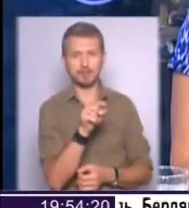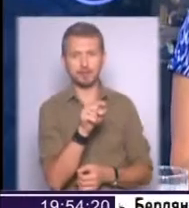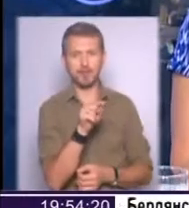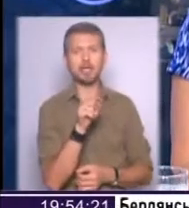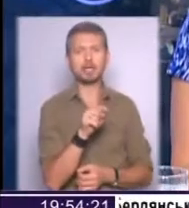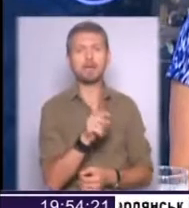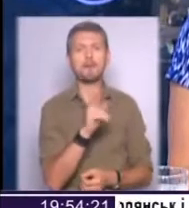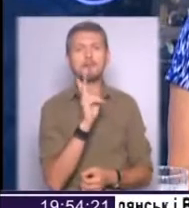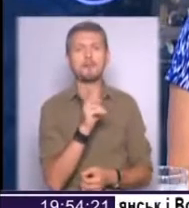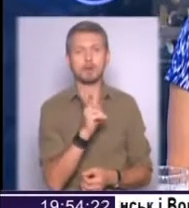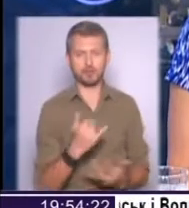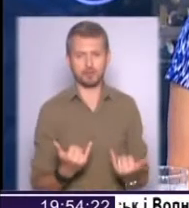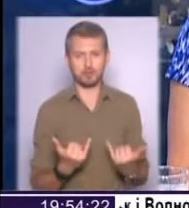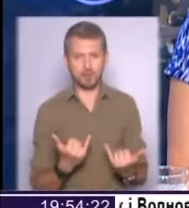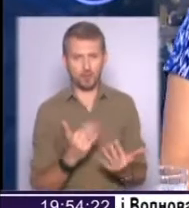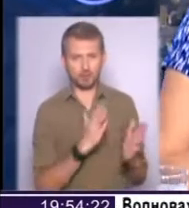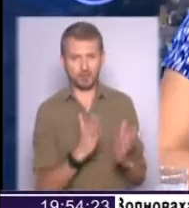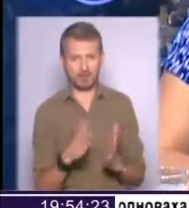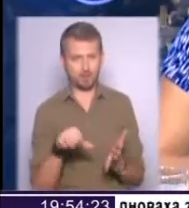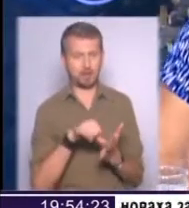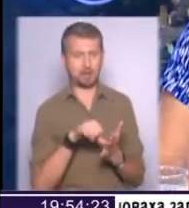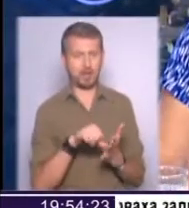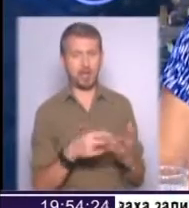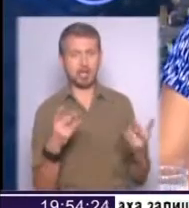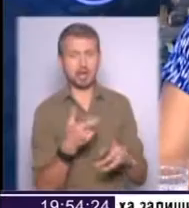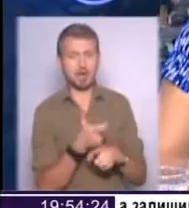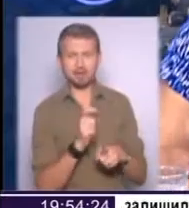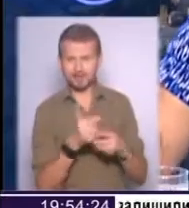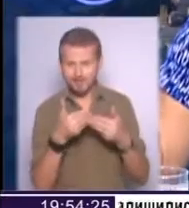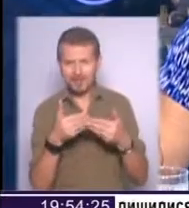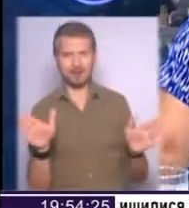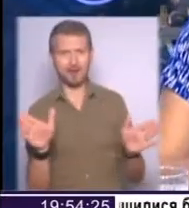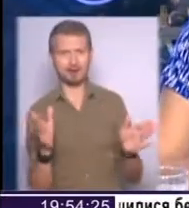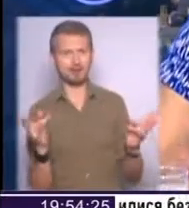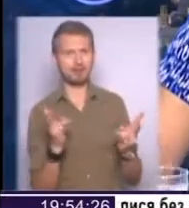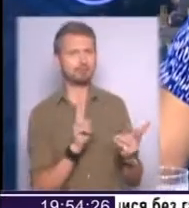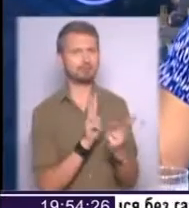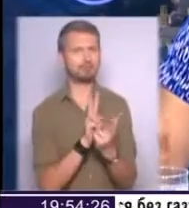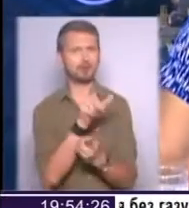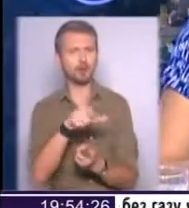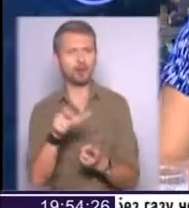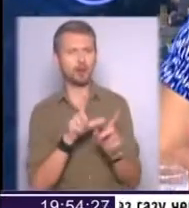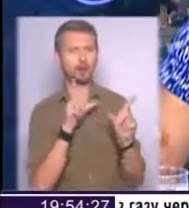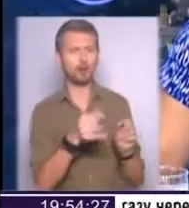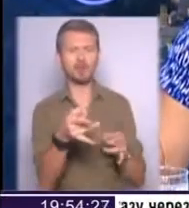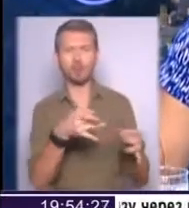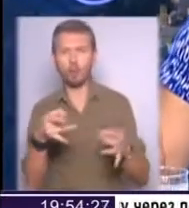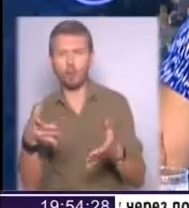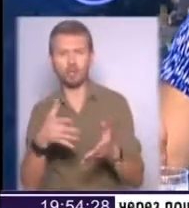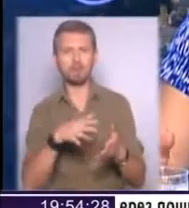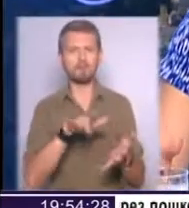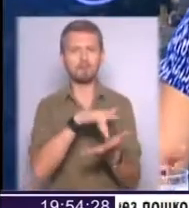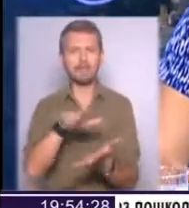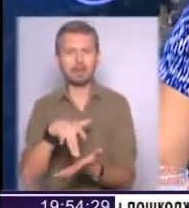репрезентантами цієї існуючої, стагнуючої галузі. Треба більше відкриватися, треба йти до людей, треба їхати в регіони, треба їхати в міста,